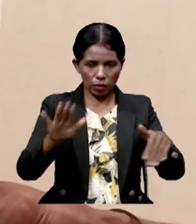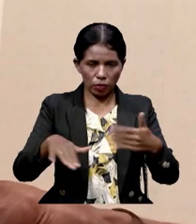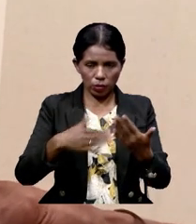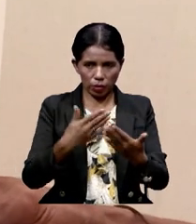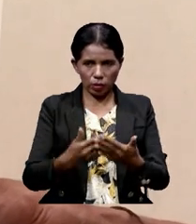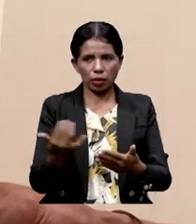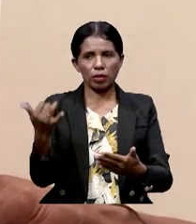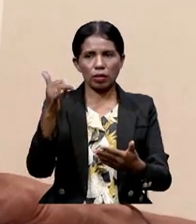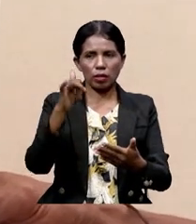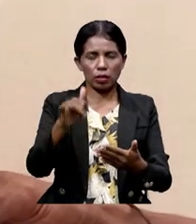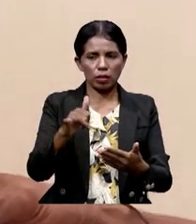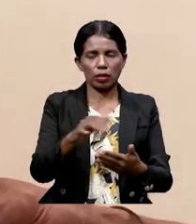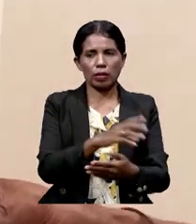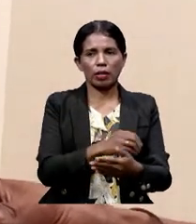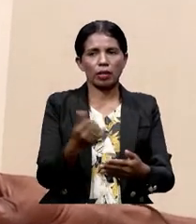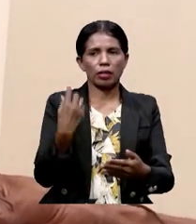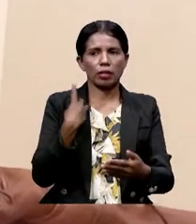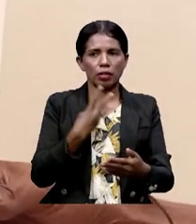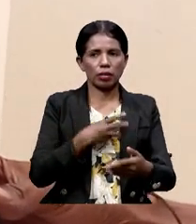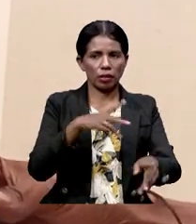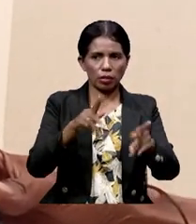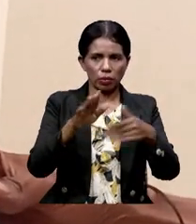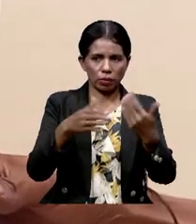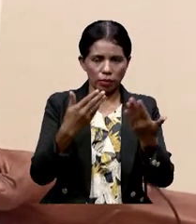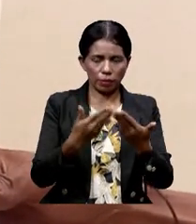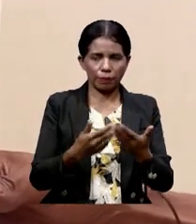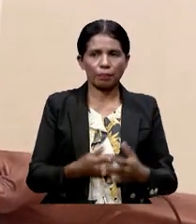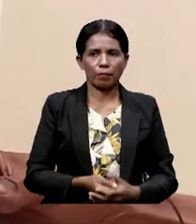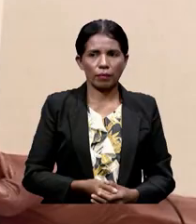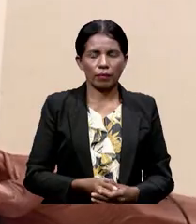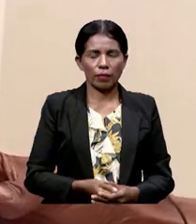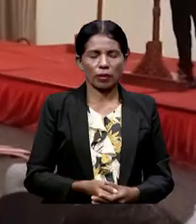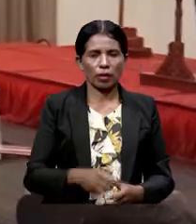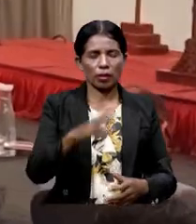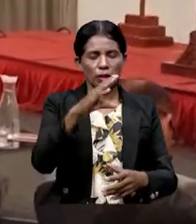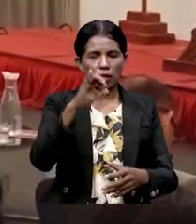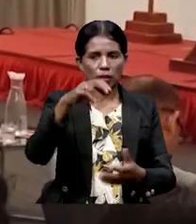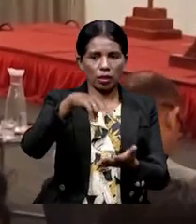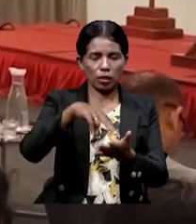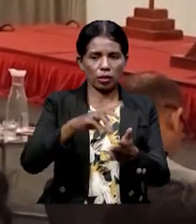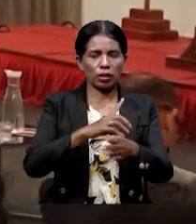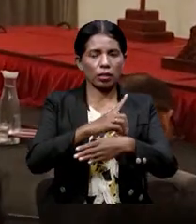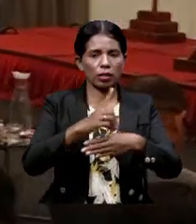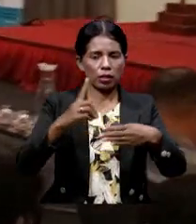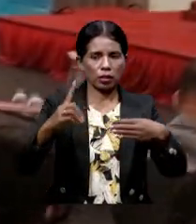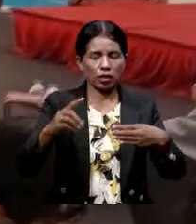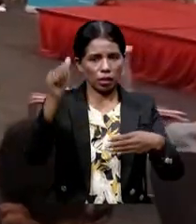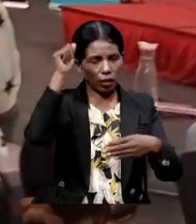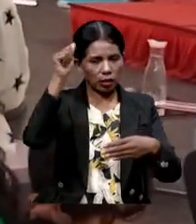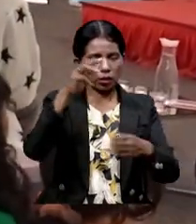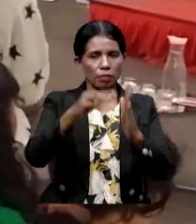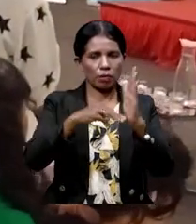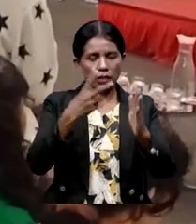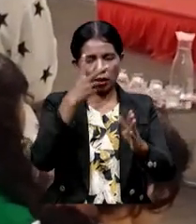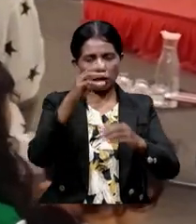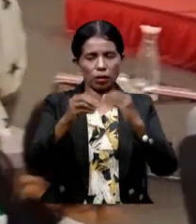meke minoritas ida ita ni komunidade. Antes ne Conselho Imprensa mos establece on direção analisa media atu hare